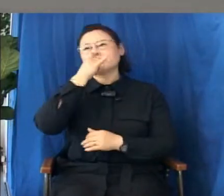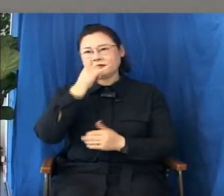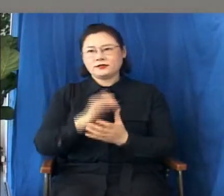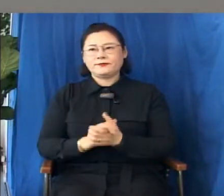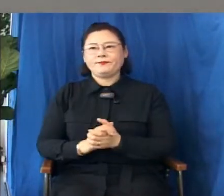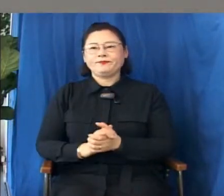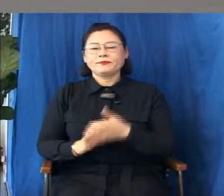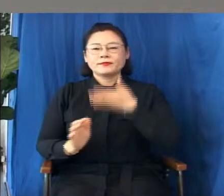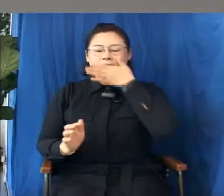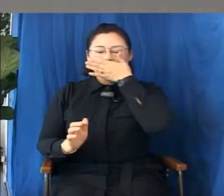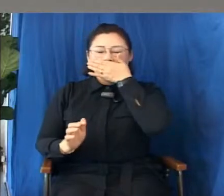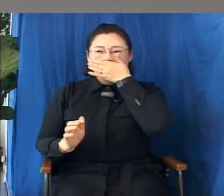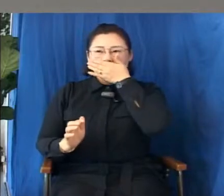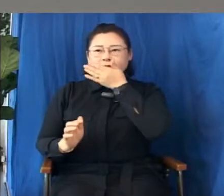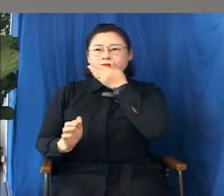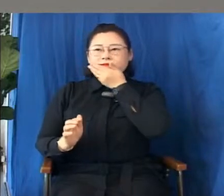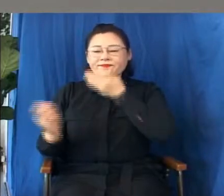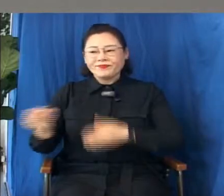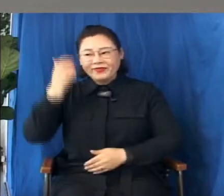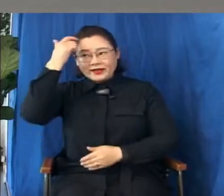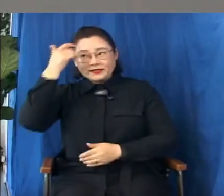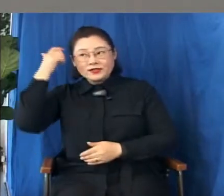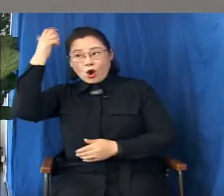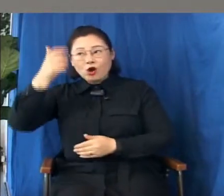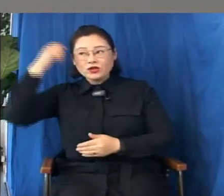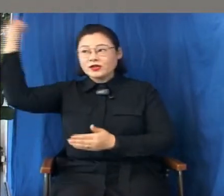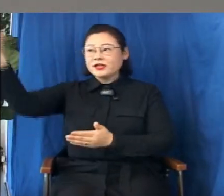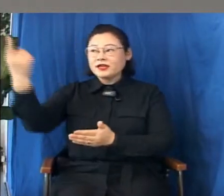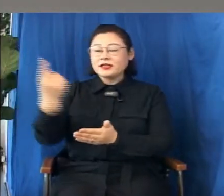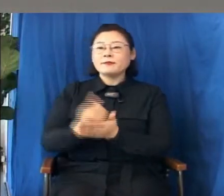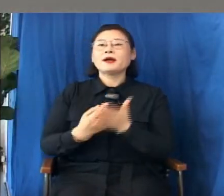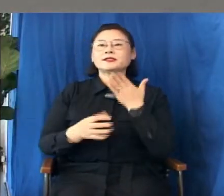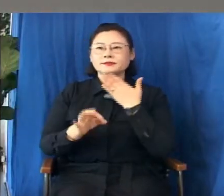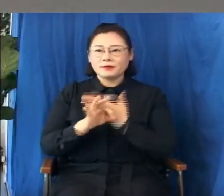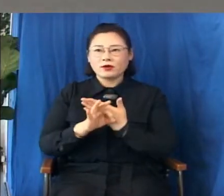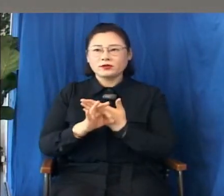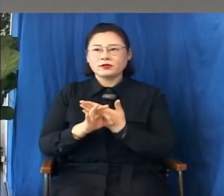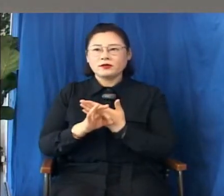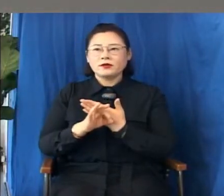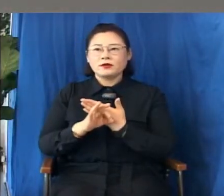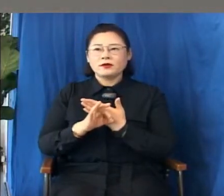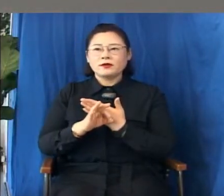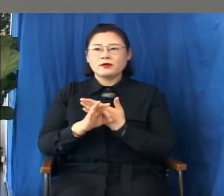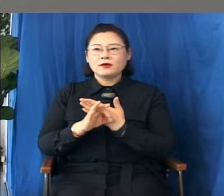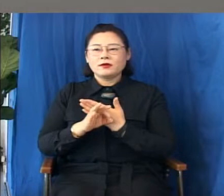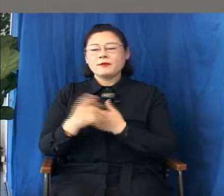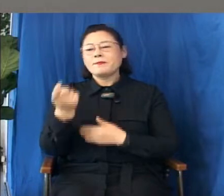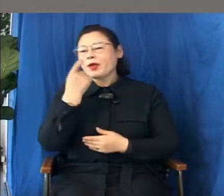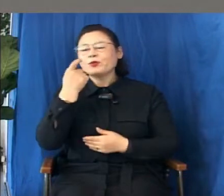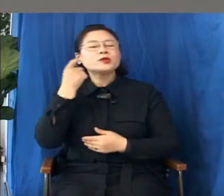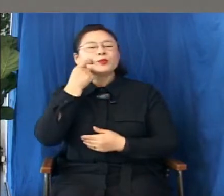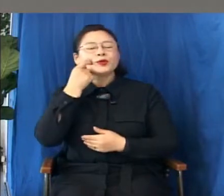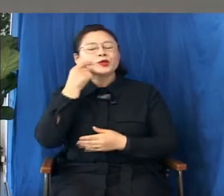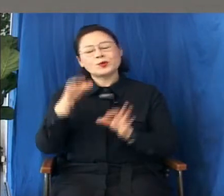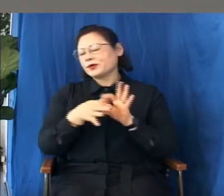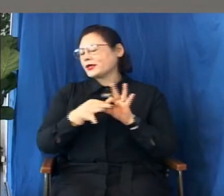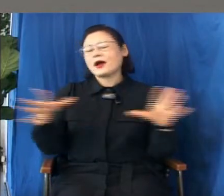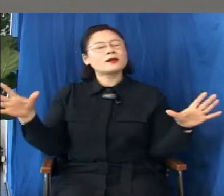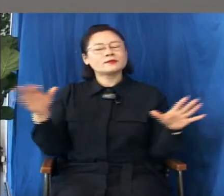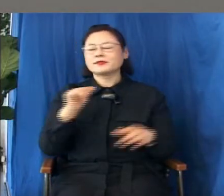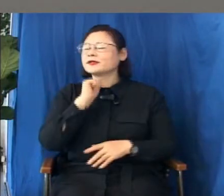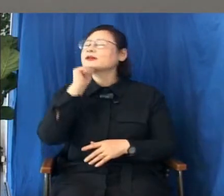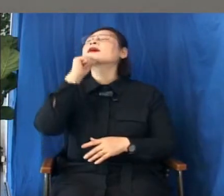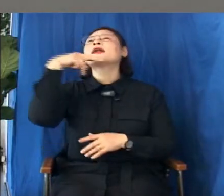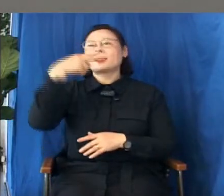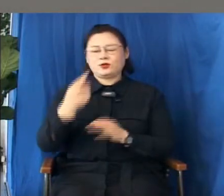역사하신 것이죠. 성령께서 임하시면 못 배워도 상관없는 줄로 믿습니다. 가난해도 상관없는